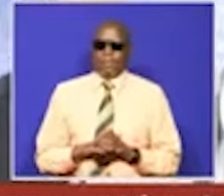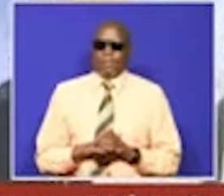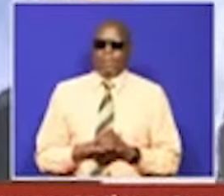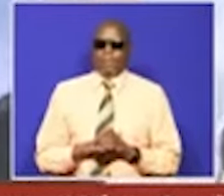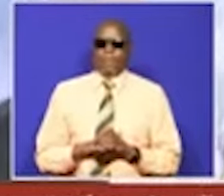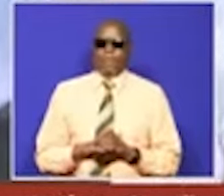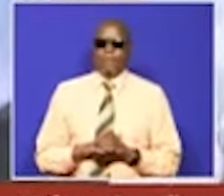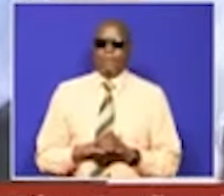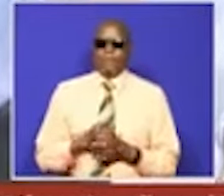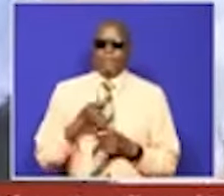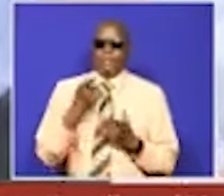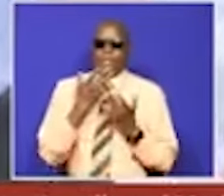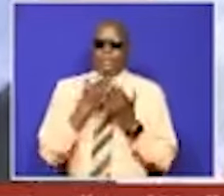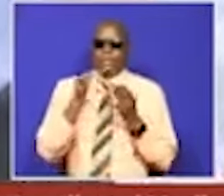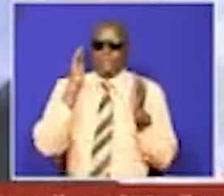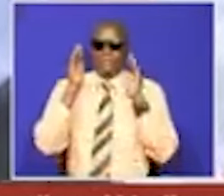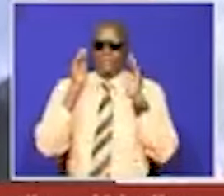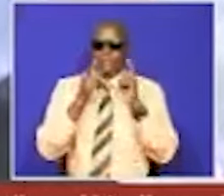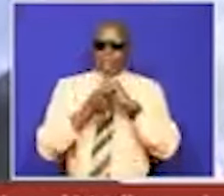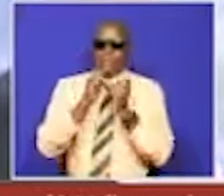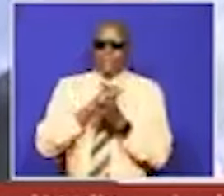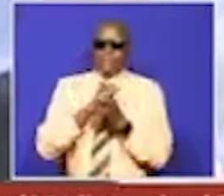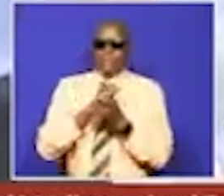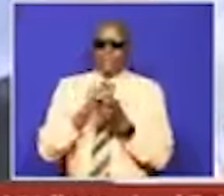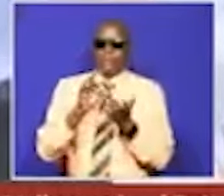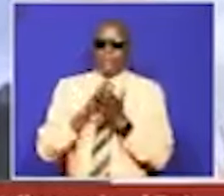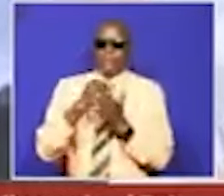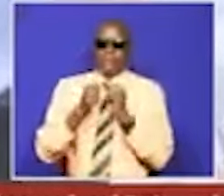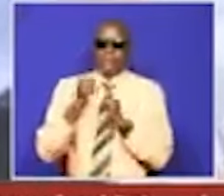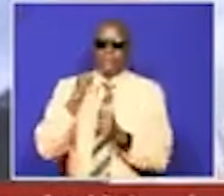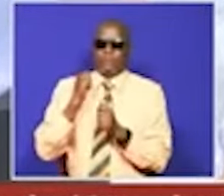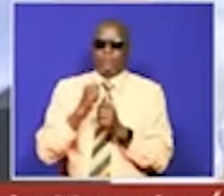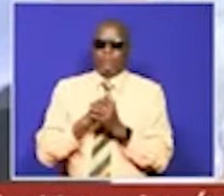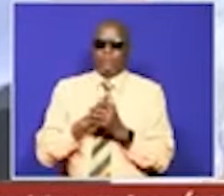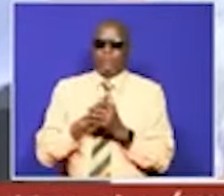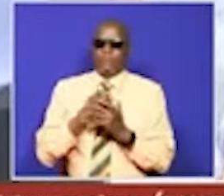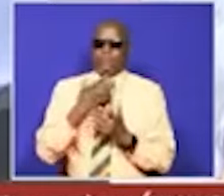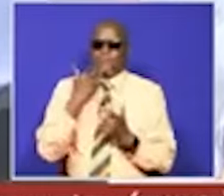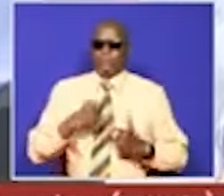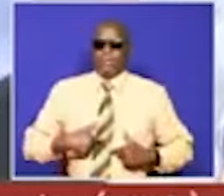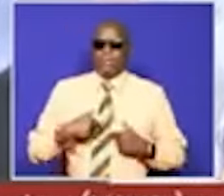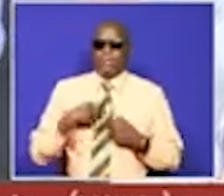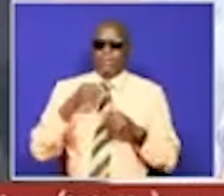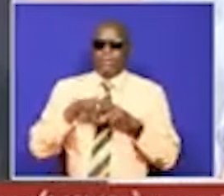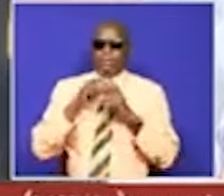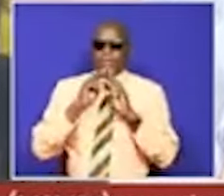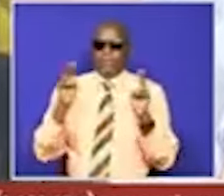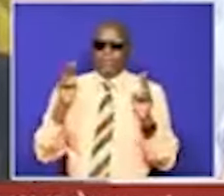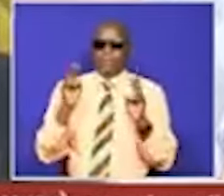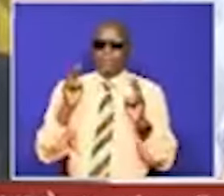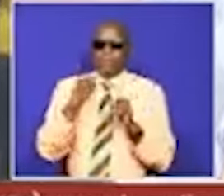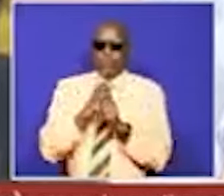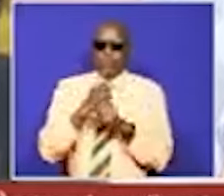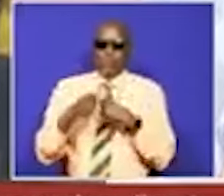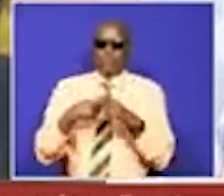Na hii mambo yenye nasikia kuhusu Badilisha impeachment, nimekataa, tuache tuishi na amani, venye tuko, kazi